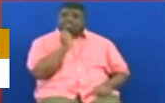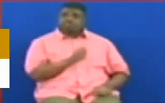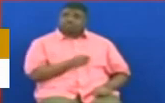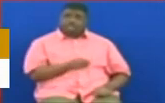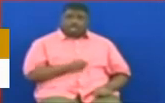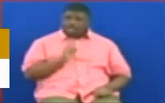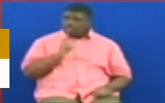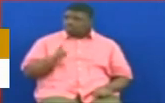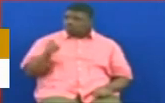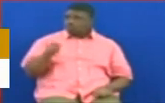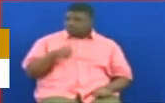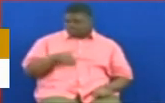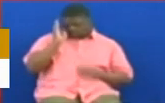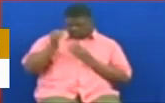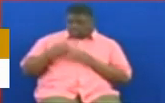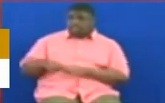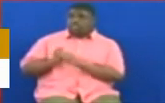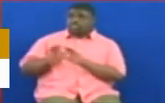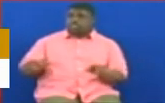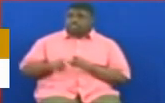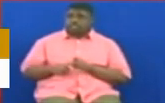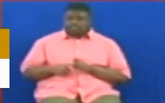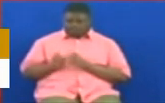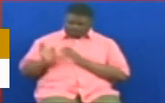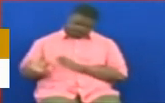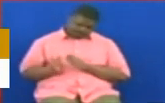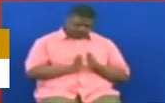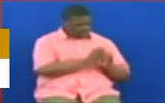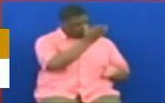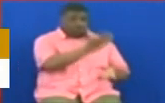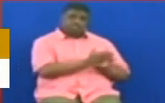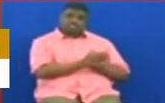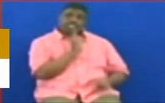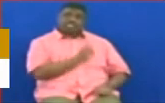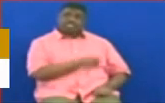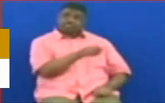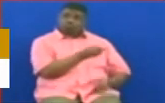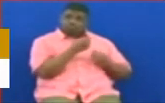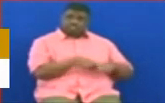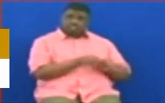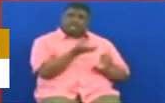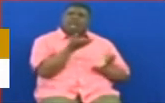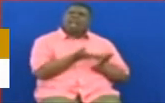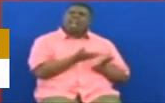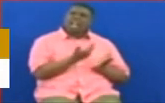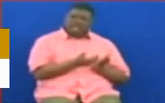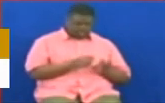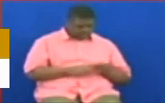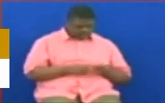lako limetekelezwa na serikali na tumejipanga kuhakikisha kwamba hili agizo tunalitekeleza haraka sana,